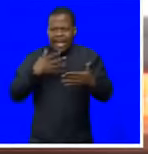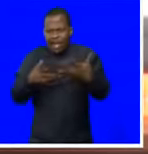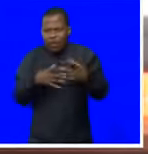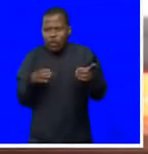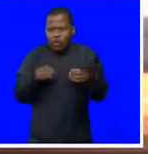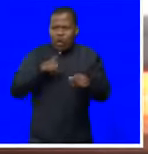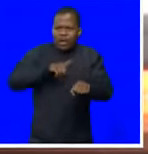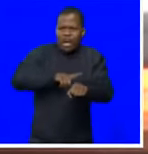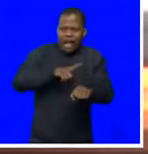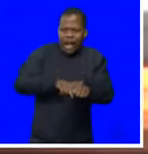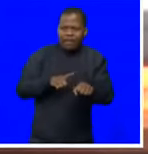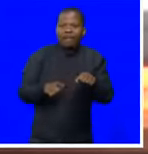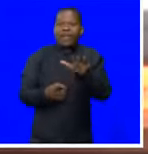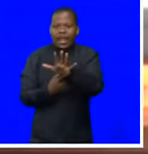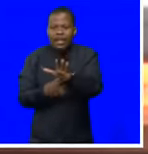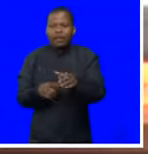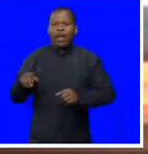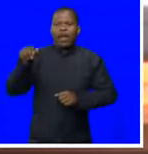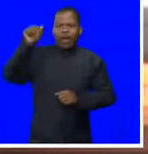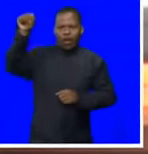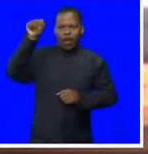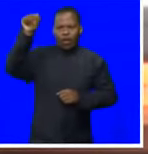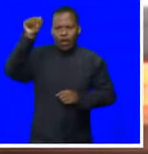part-time njengalokutoyitoya nje.